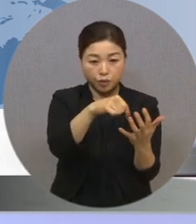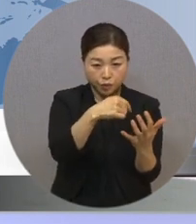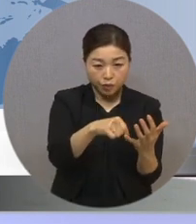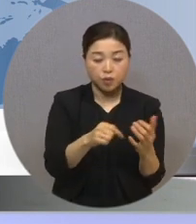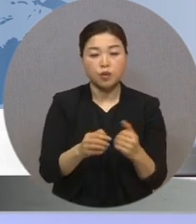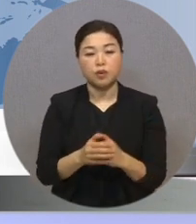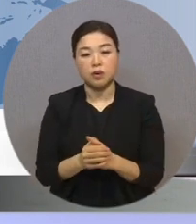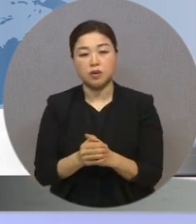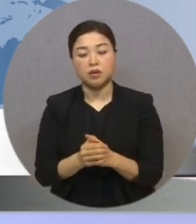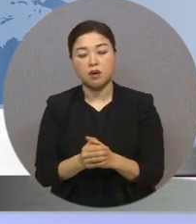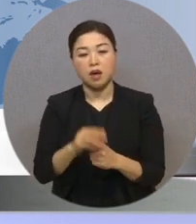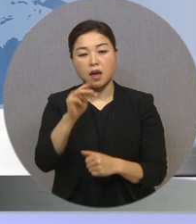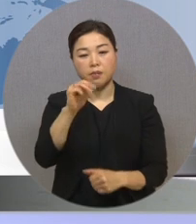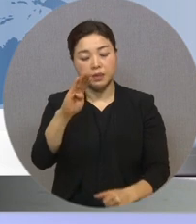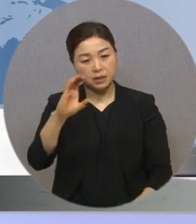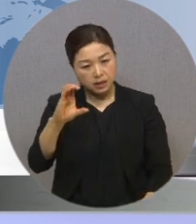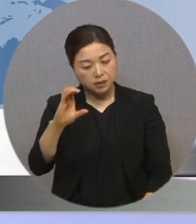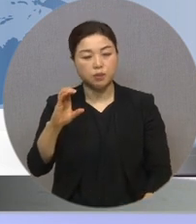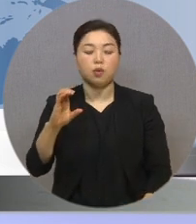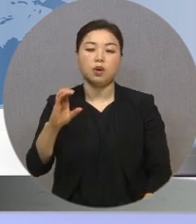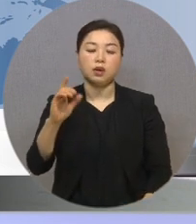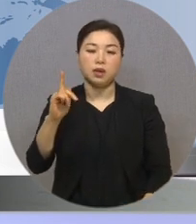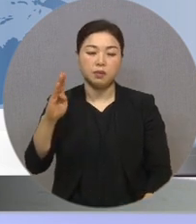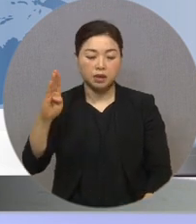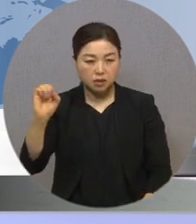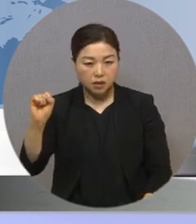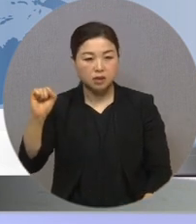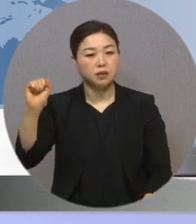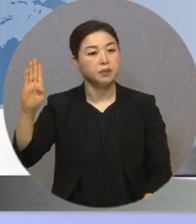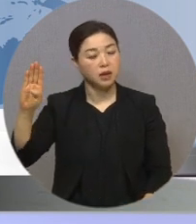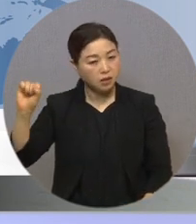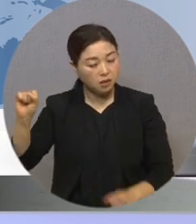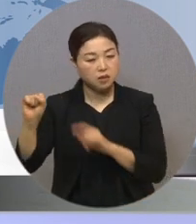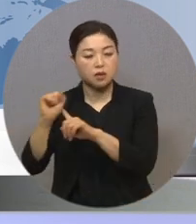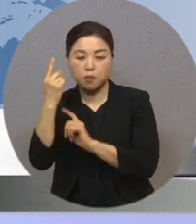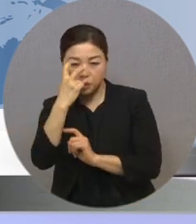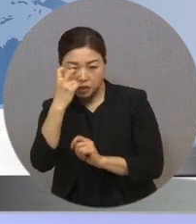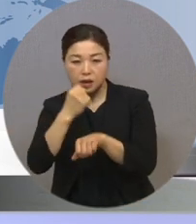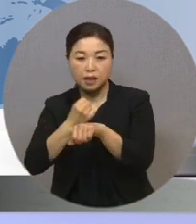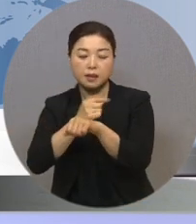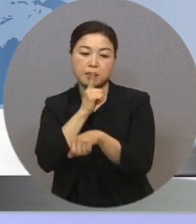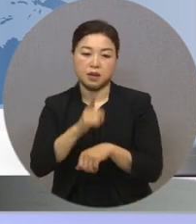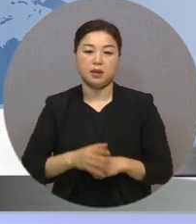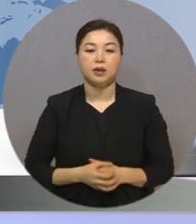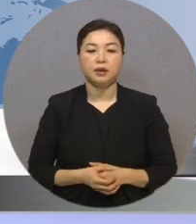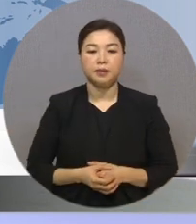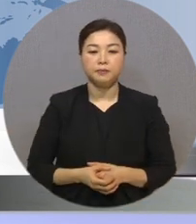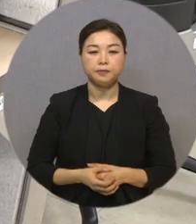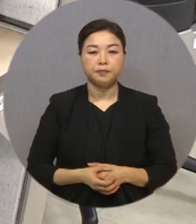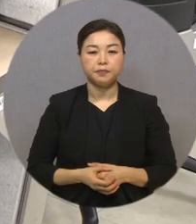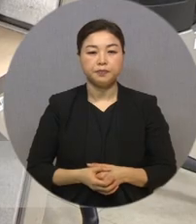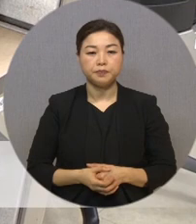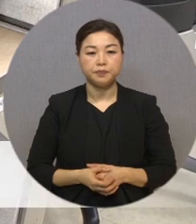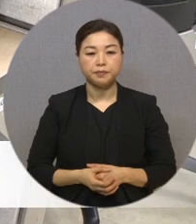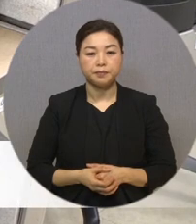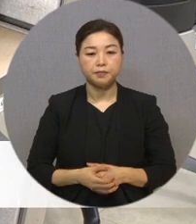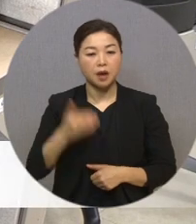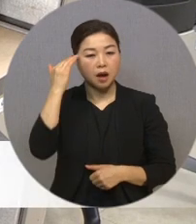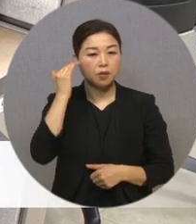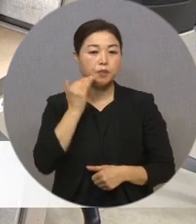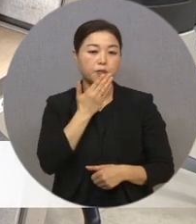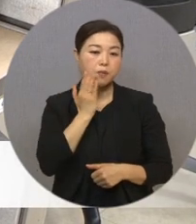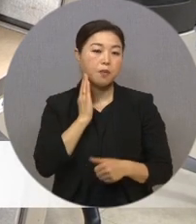공중파 방송 수업 모니터링을 실시한다는 계획인데요 김은별 기자입니다 한국